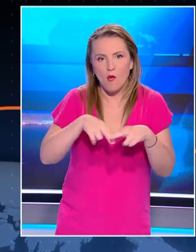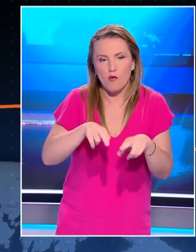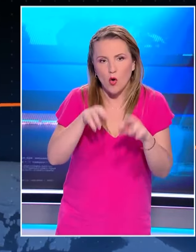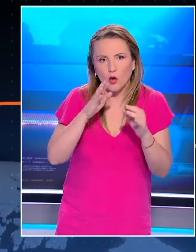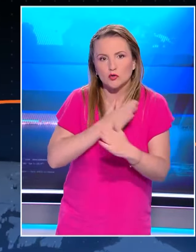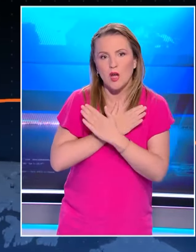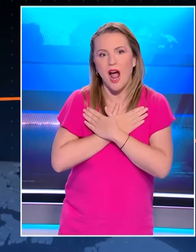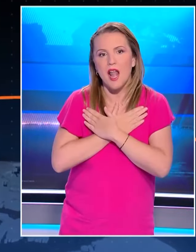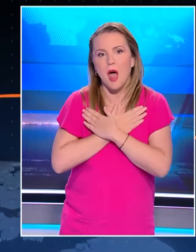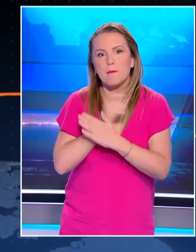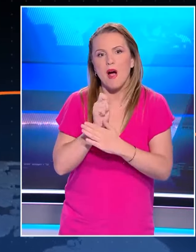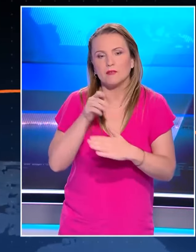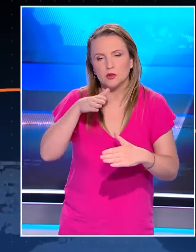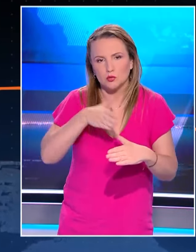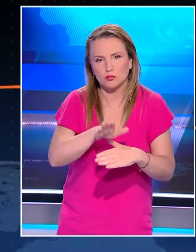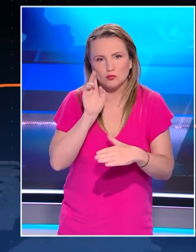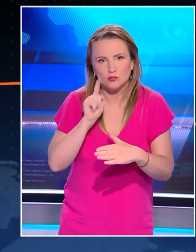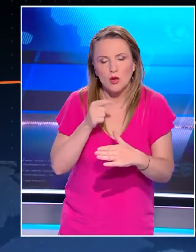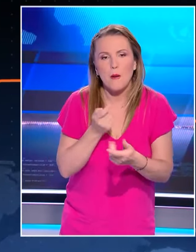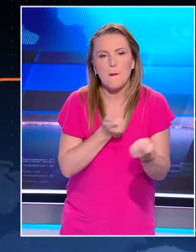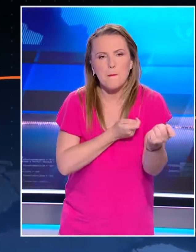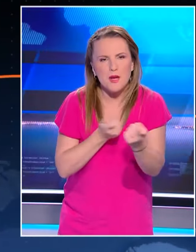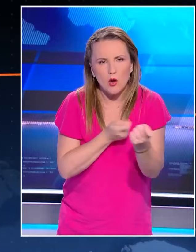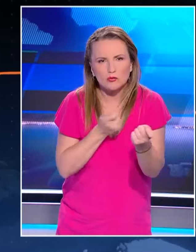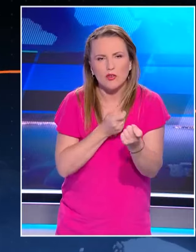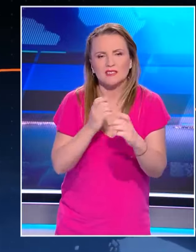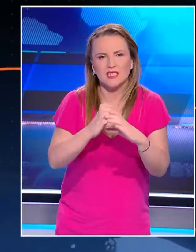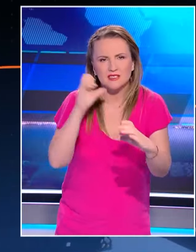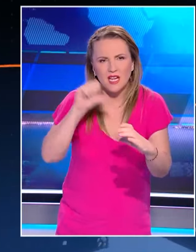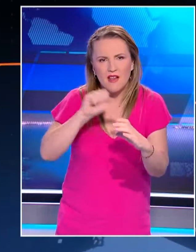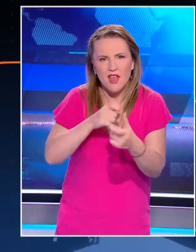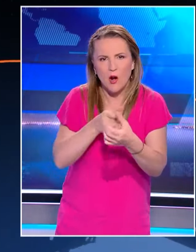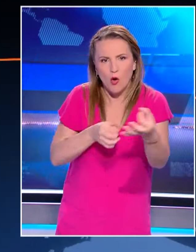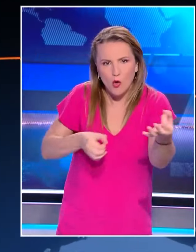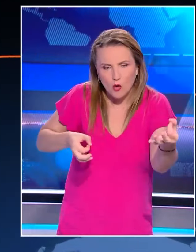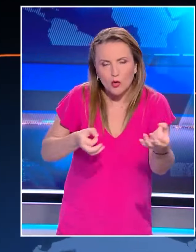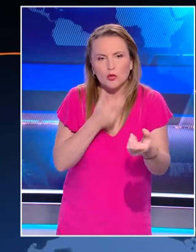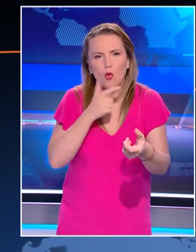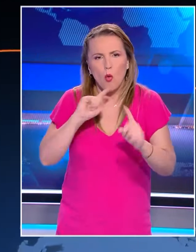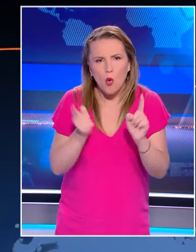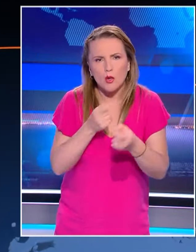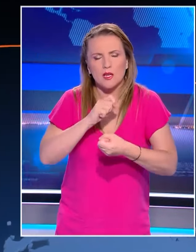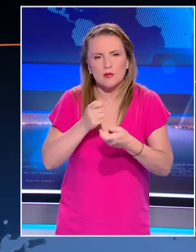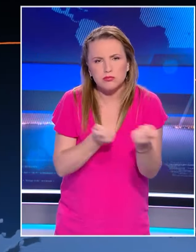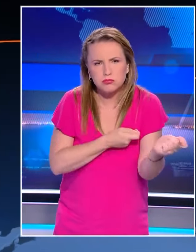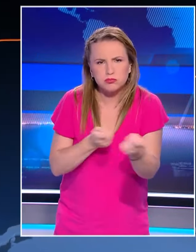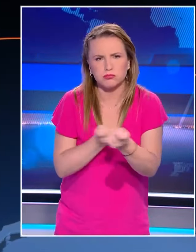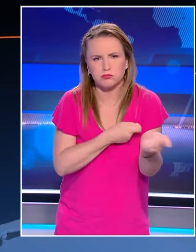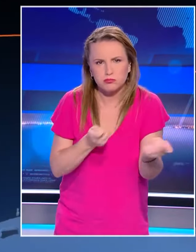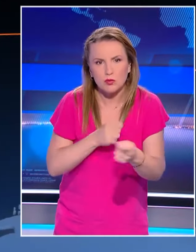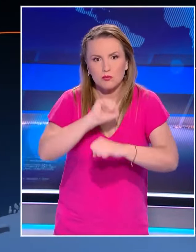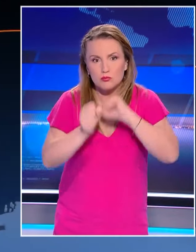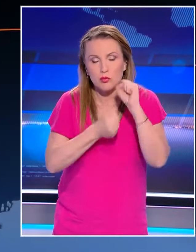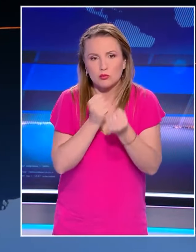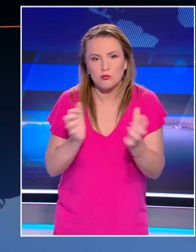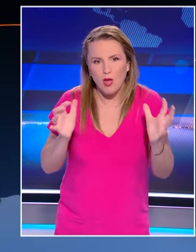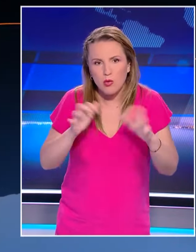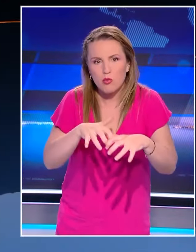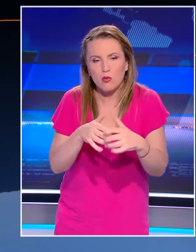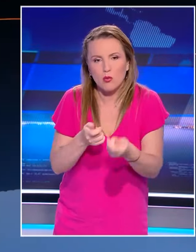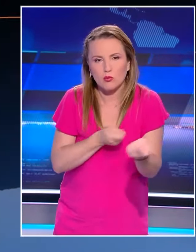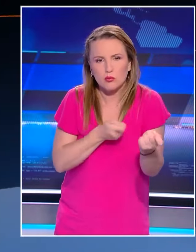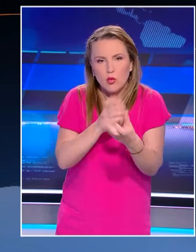ακριβώς αναπαύσεως. Επιχειρούν οι πυροσβέστες με υδροφόρες και οι εθελοντές. Όλοι έχουν στήσει εδώ μια γιγαντιαία